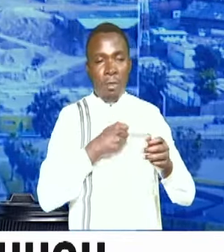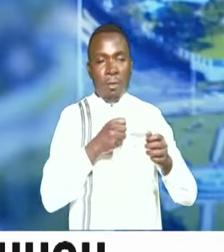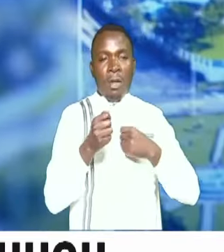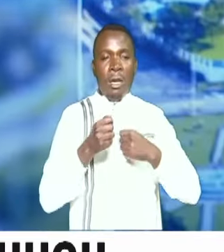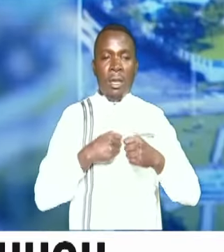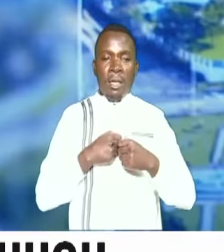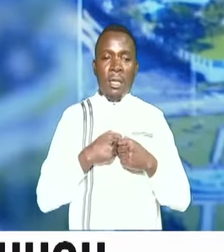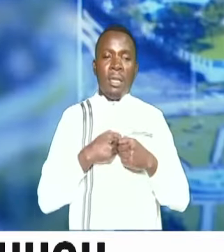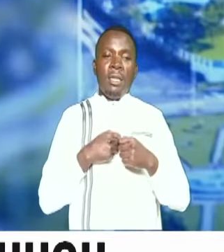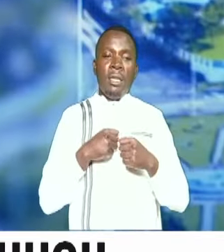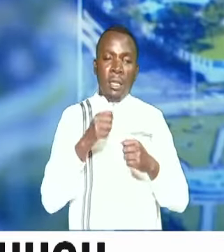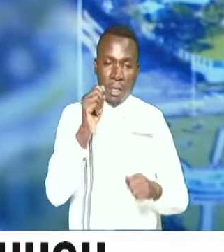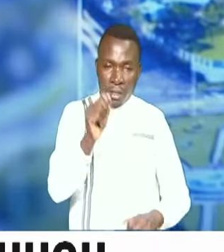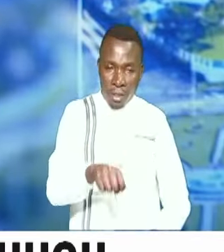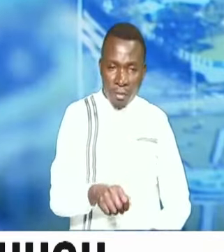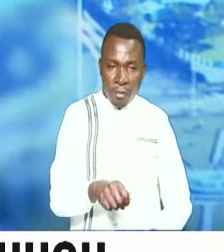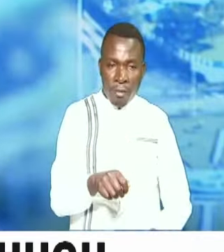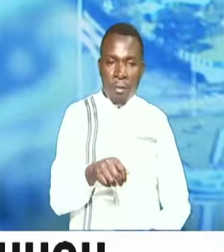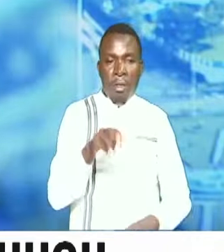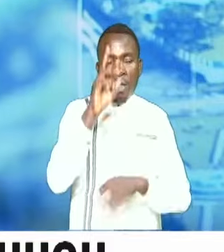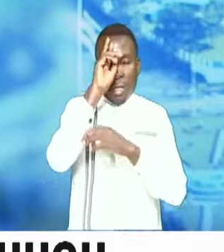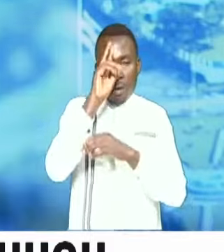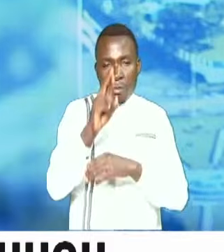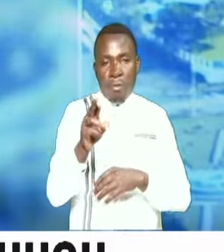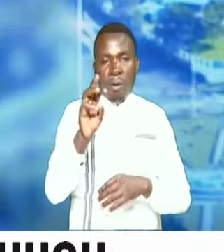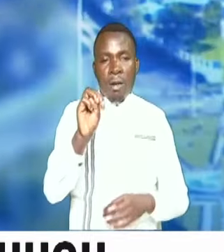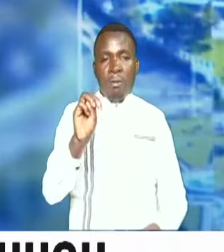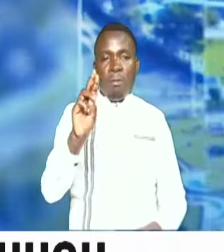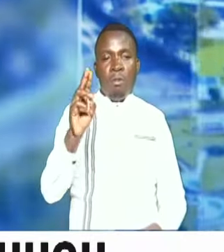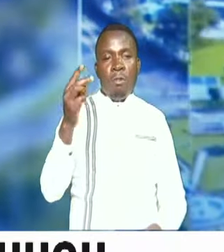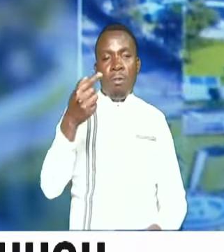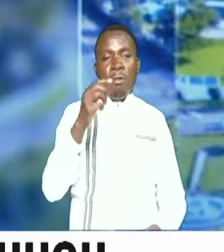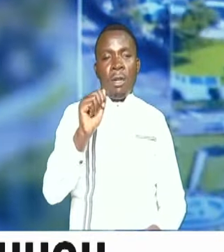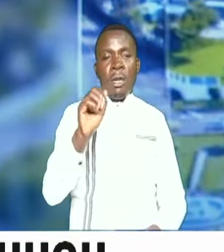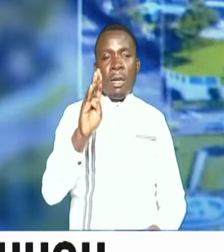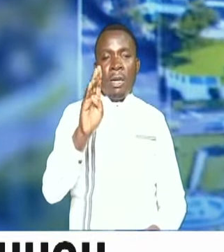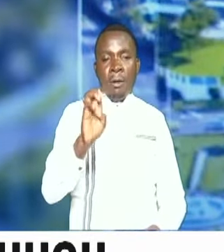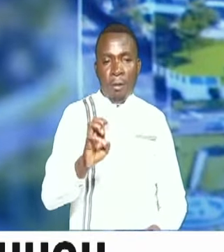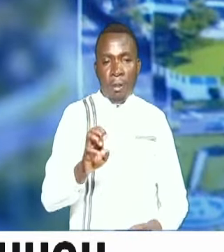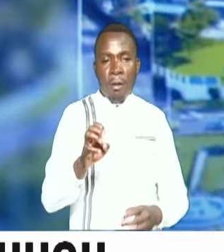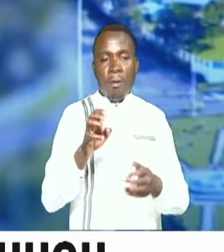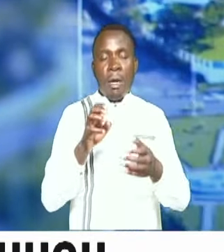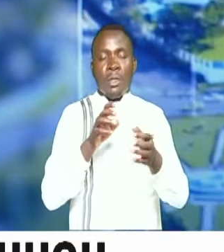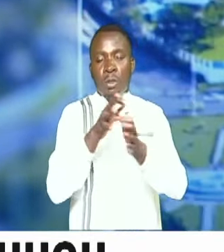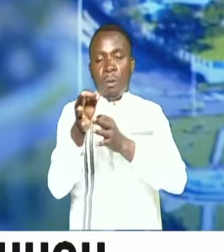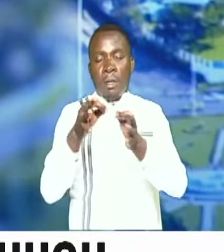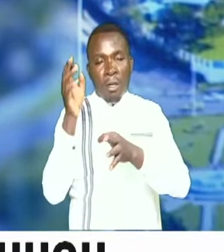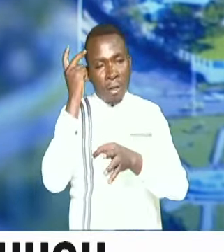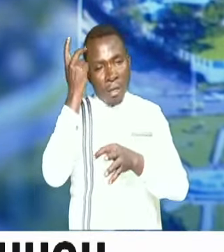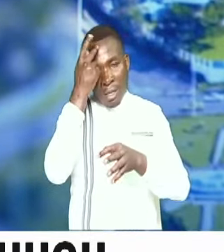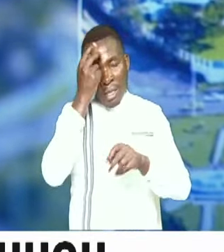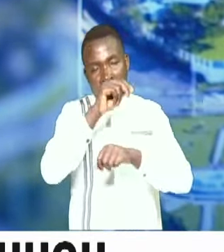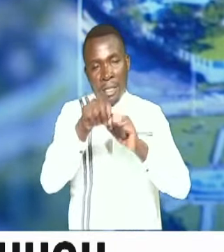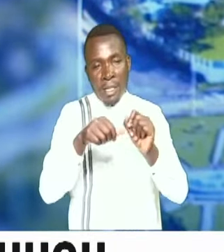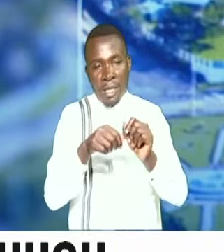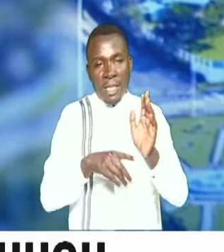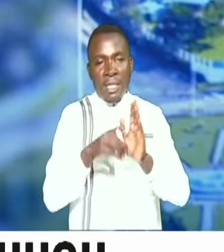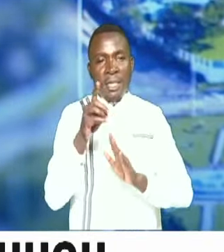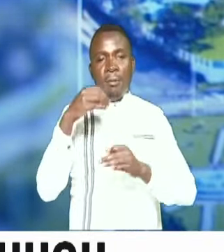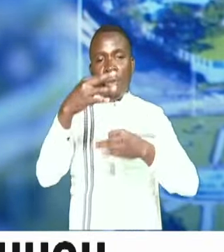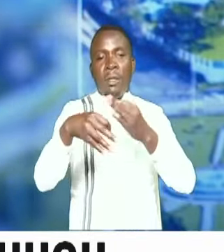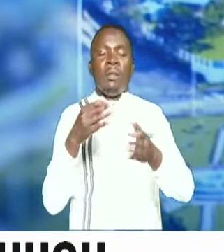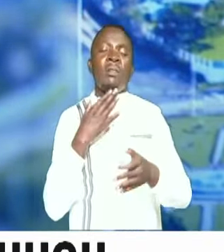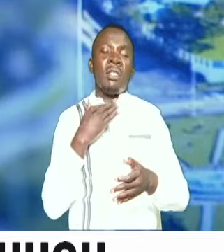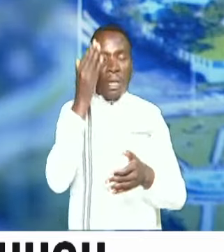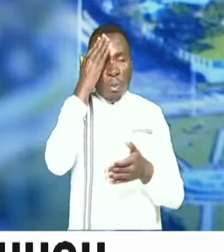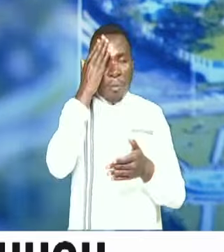Mugabe ugifite ijambo wigeze ukomoza kuri politiki nshya irebana n'iterambere ry'inganda turifuza kumenya bimwe mu by'ingenzi biri